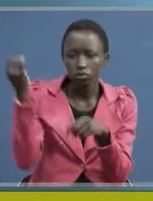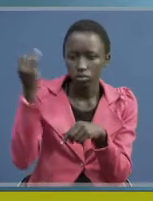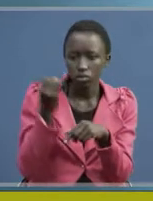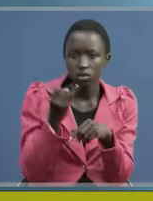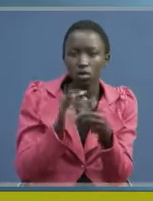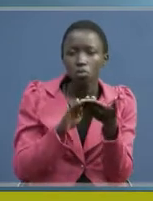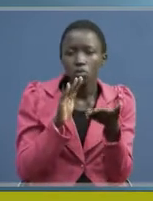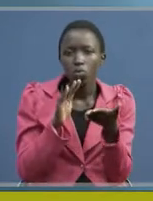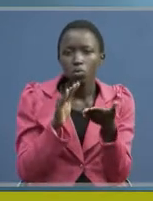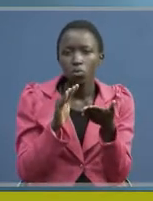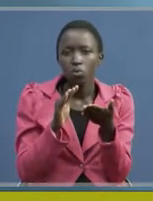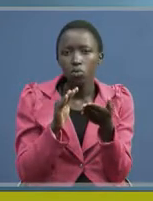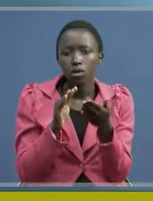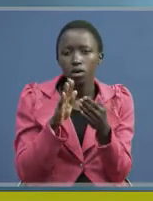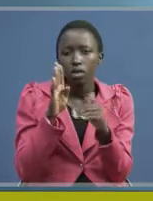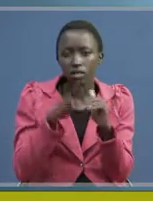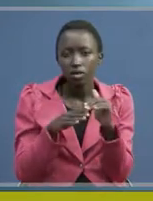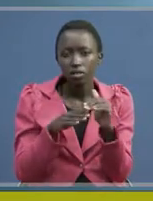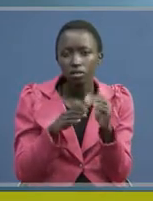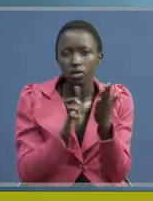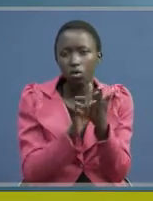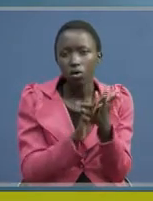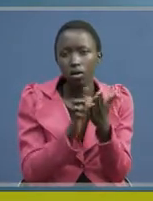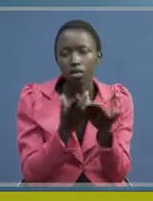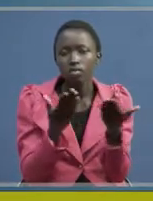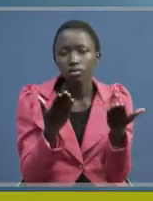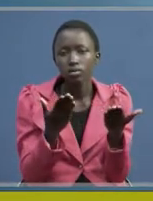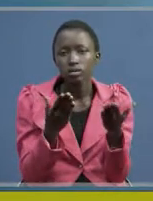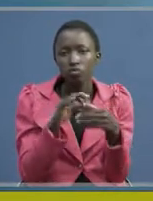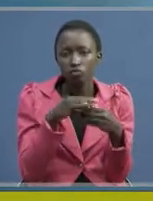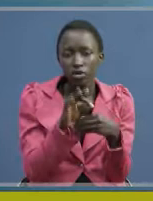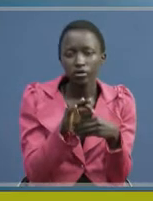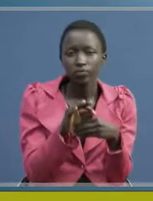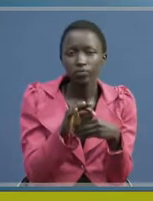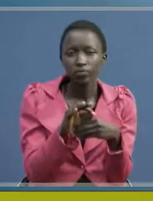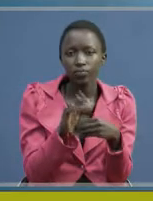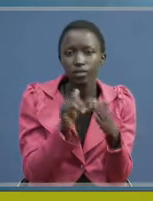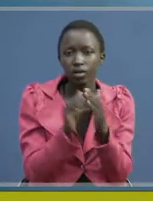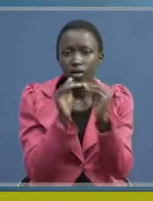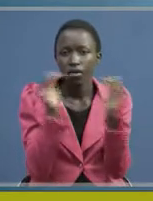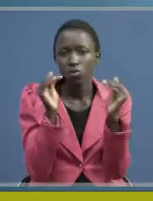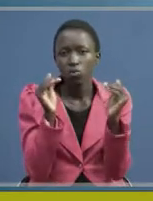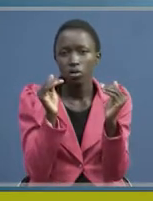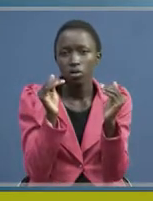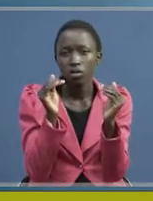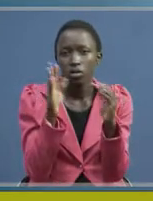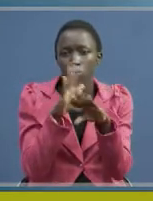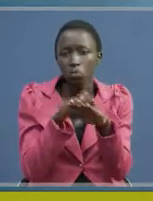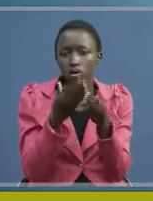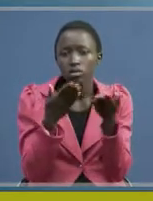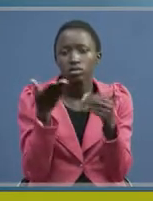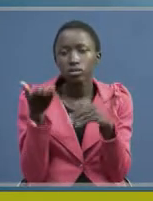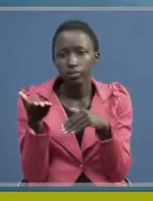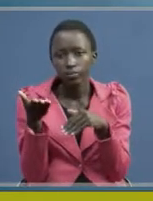more preferred than the local manufactured good. You find that we have equally superior products in this